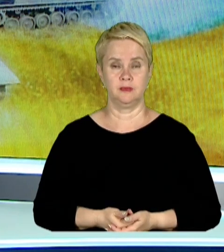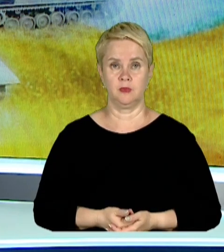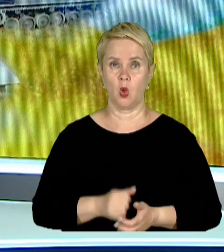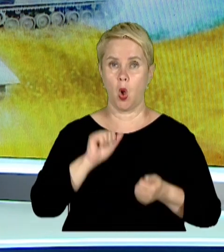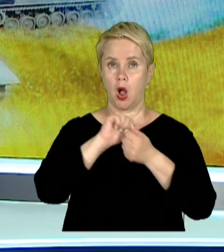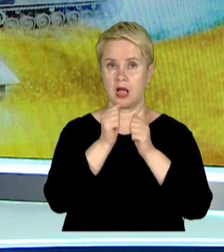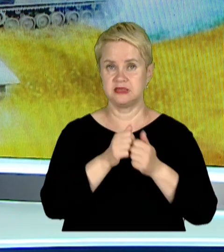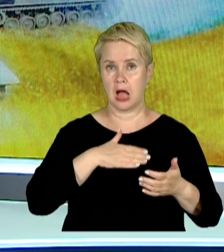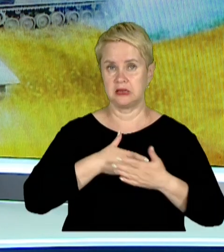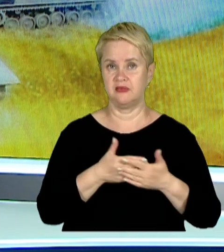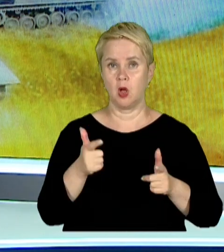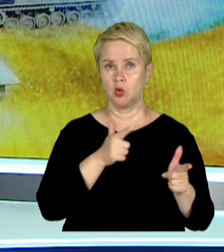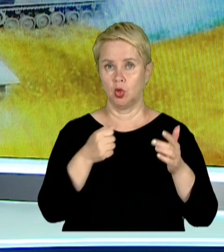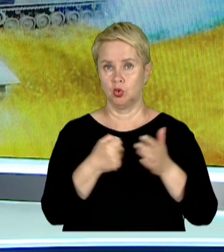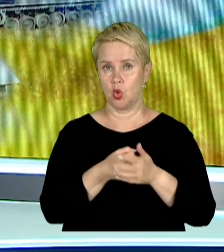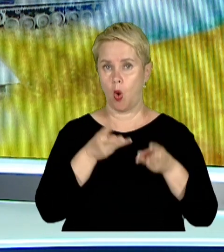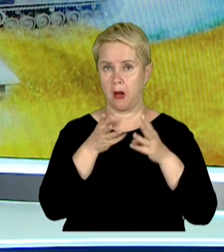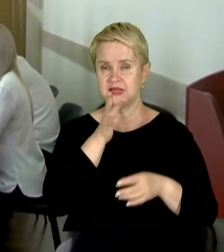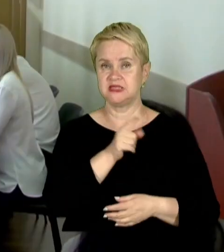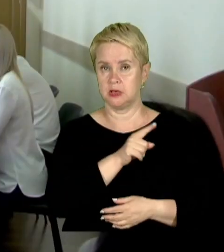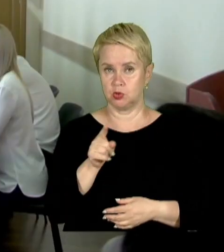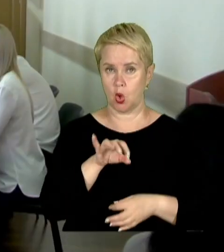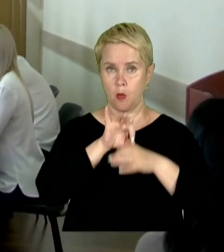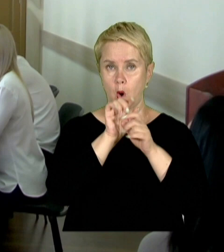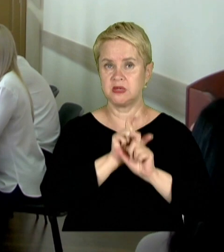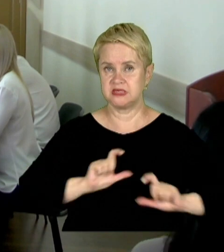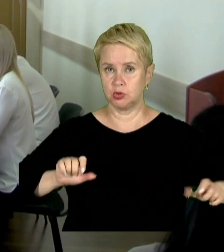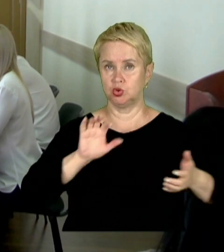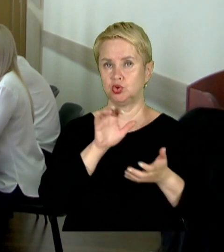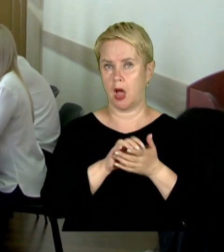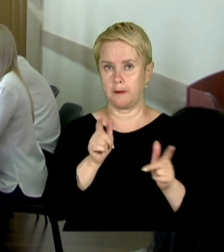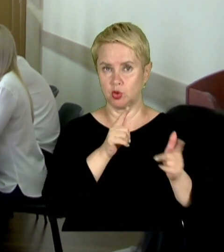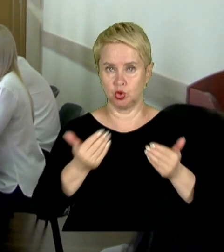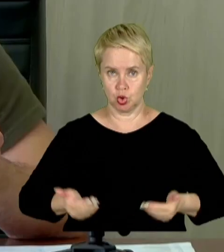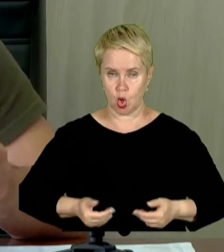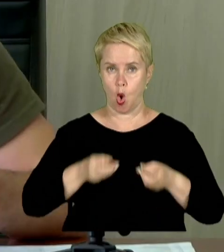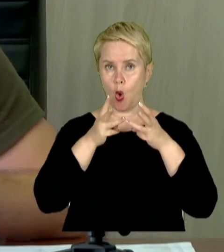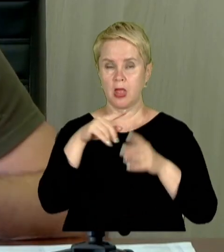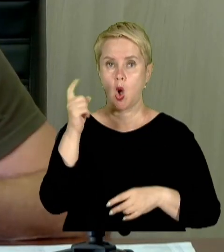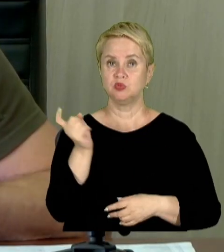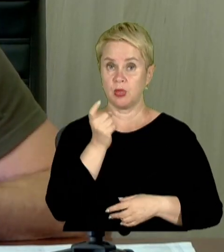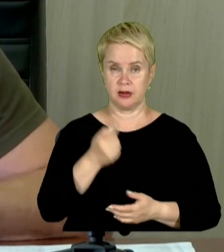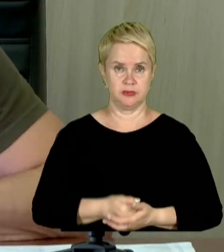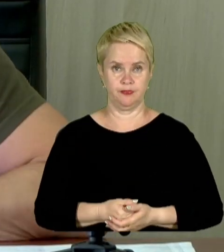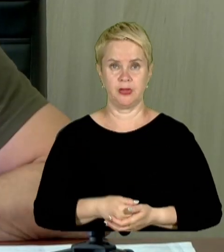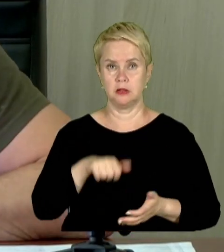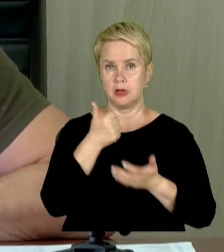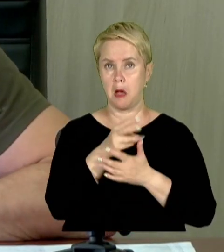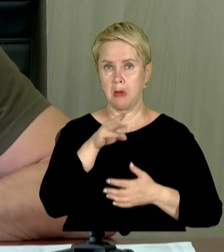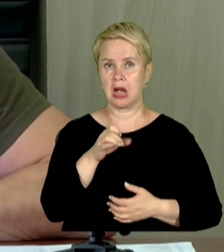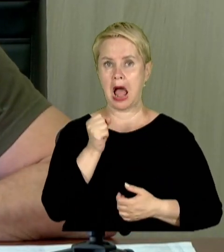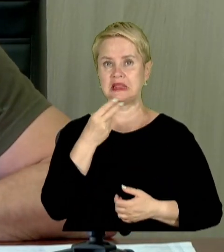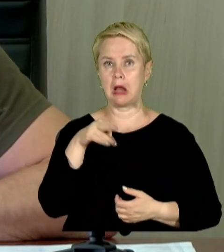У Кам'янському активно готується до нового опалювального сезону. Провели засідання штабу з підготовки житлово-комунального господарства на чолі з мером